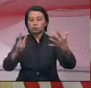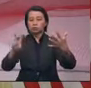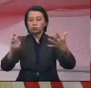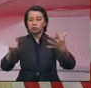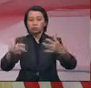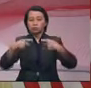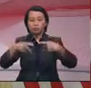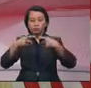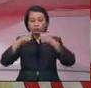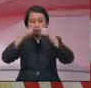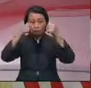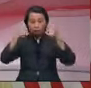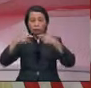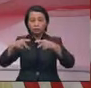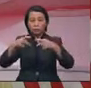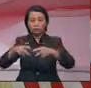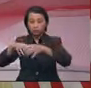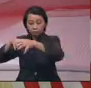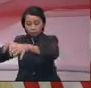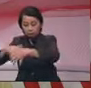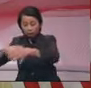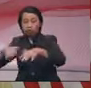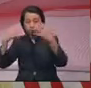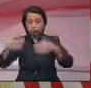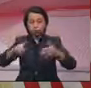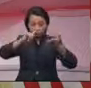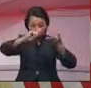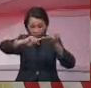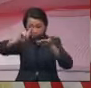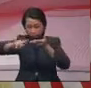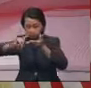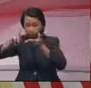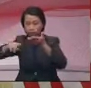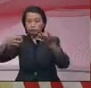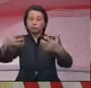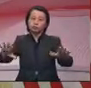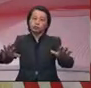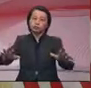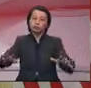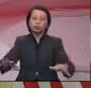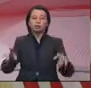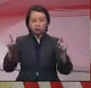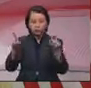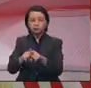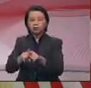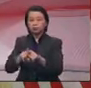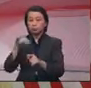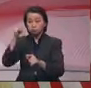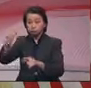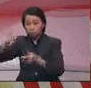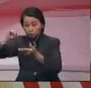2,620 pasar awam dan pasar tani telah diperiksa. Turut diperiksa adalah